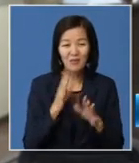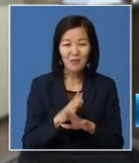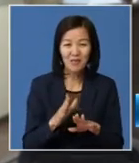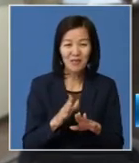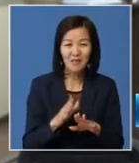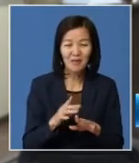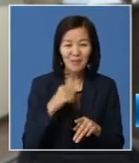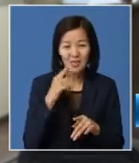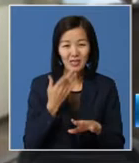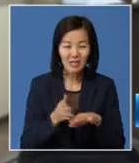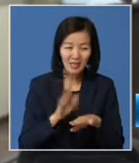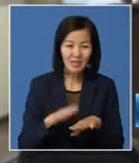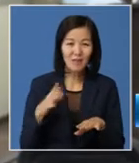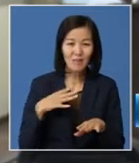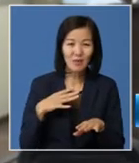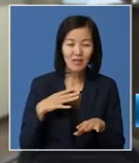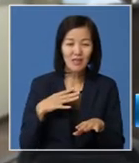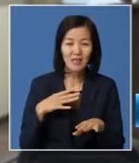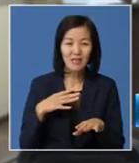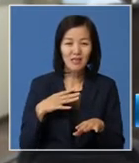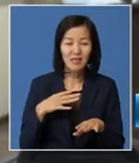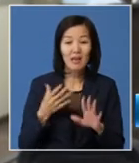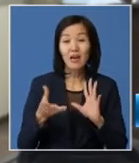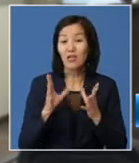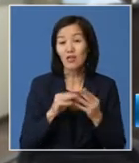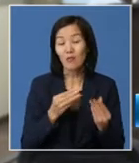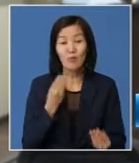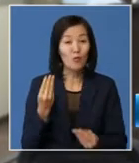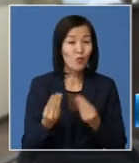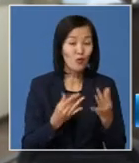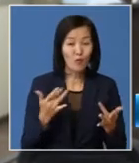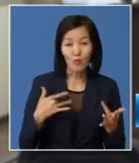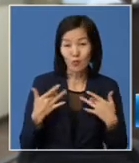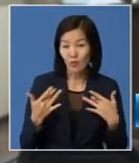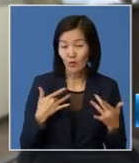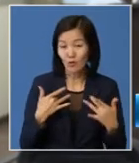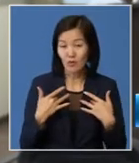кішкен қиындау болды. Енді аласа жалпы рөл жағынан бұл